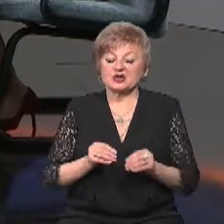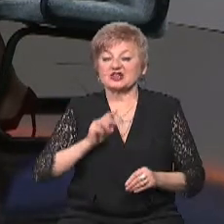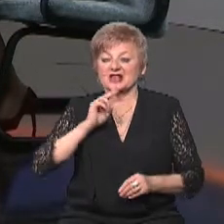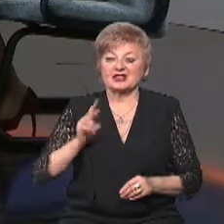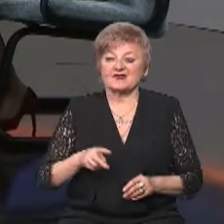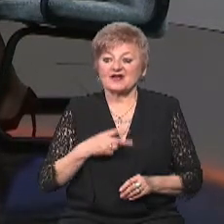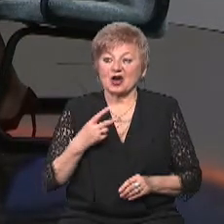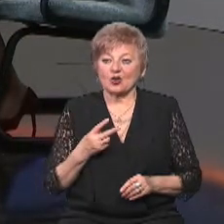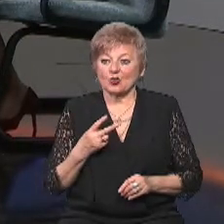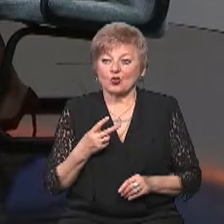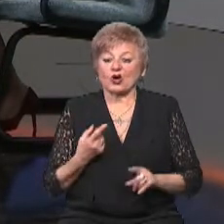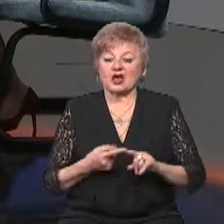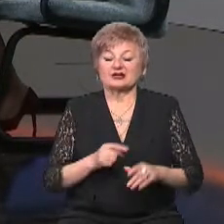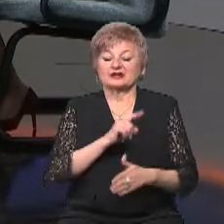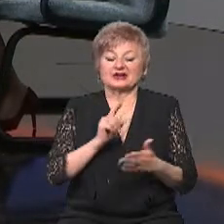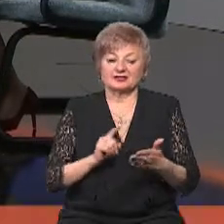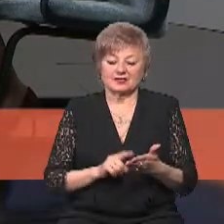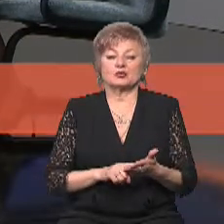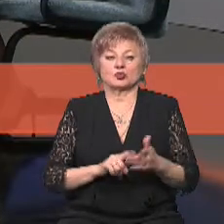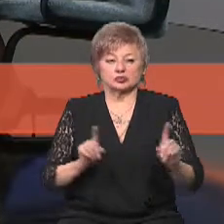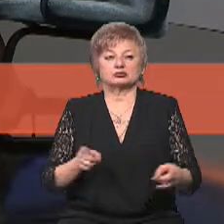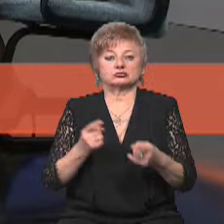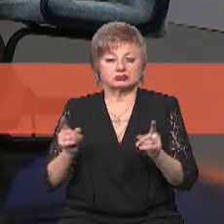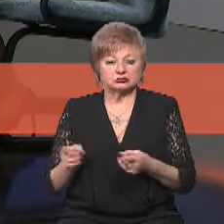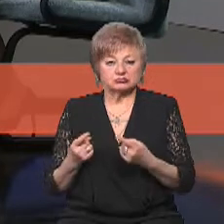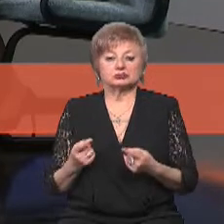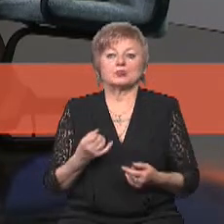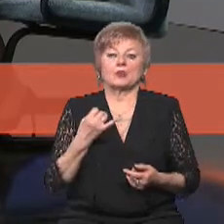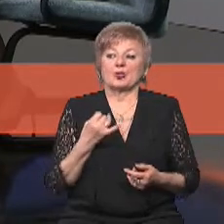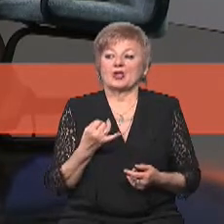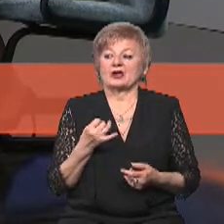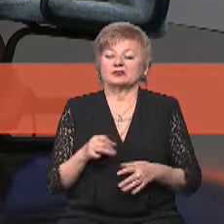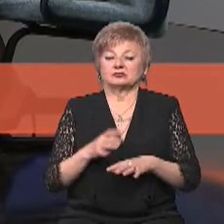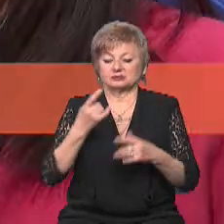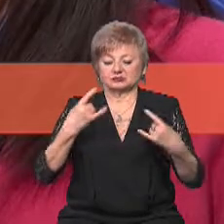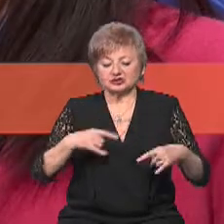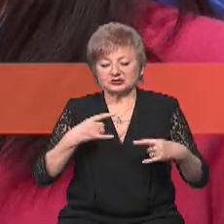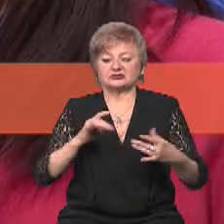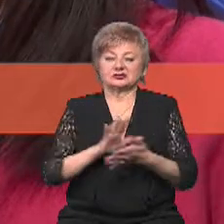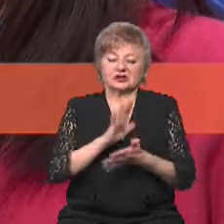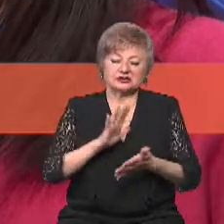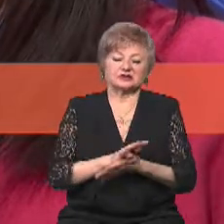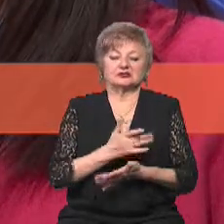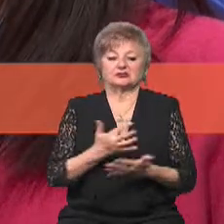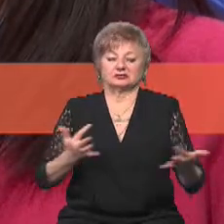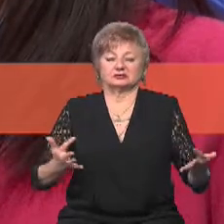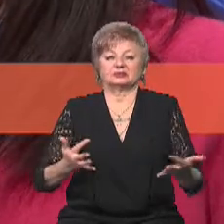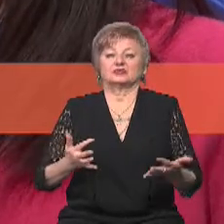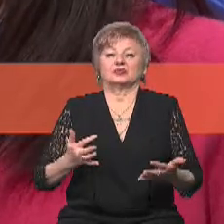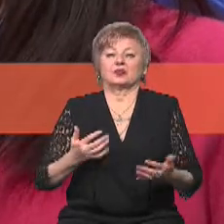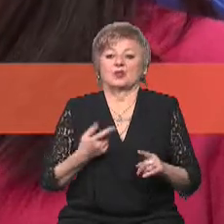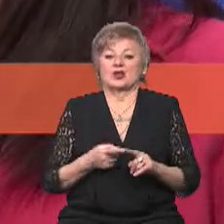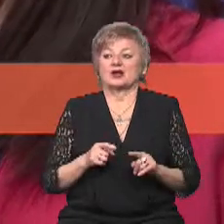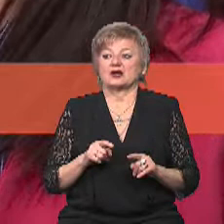2 роки це питання актуалізуємо і з засобами масової інформації, і громадські активісти, і